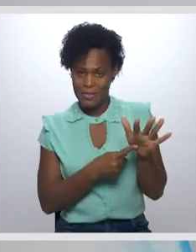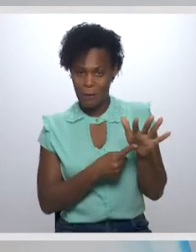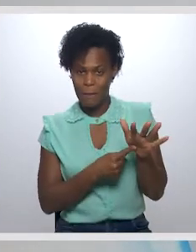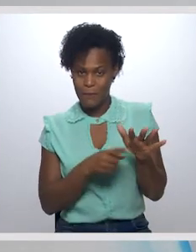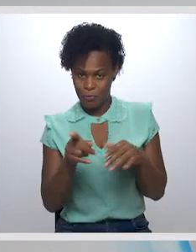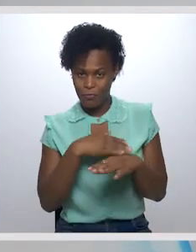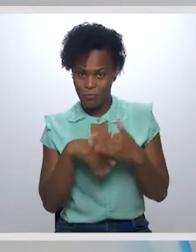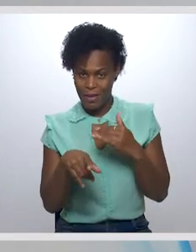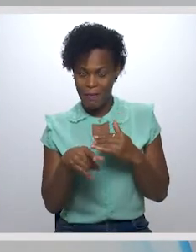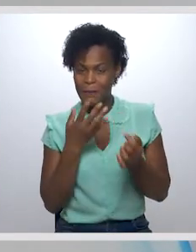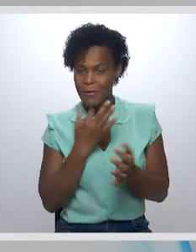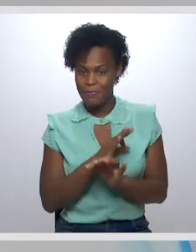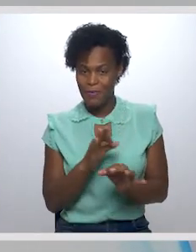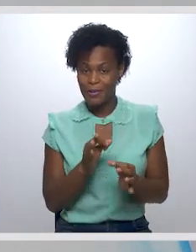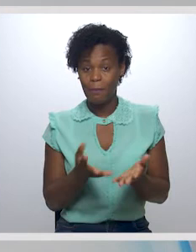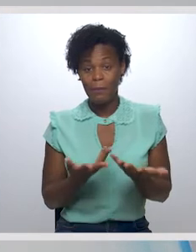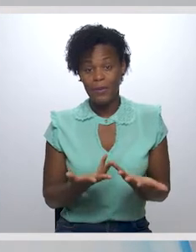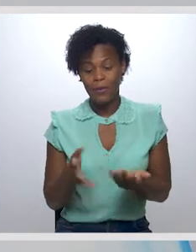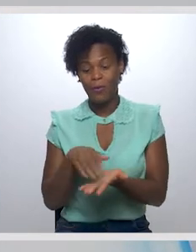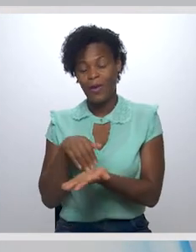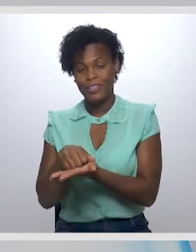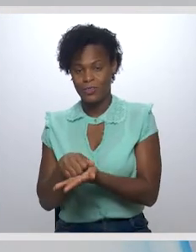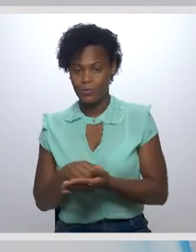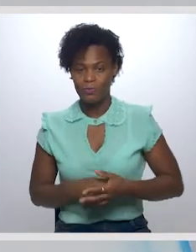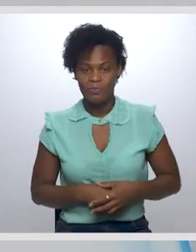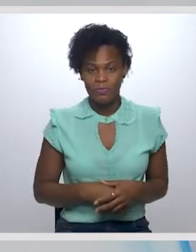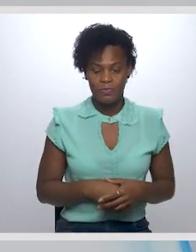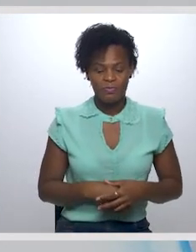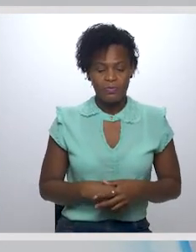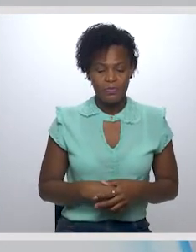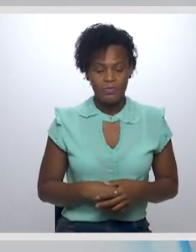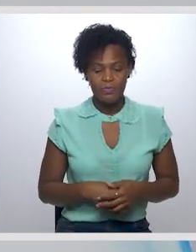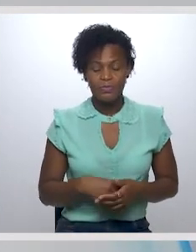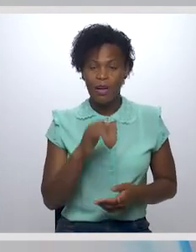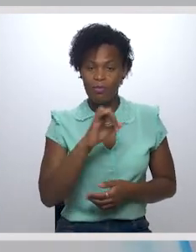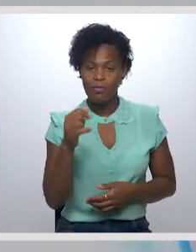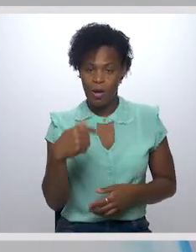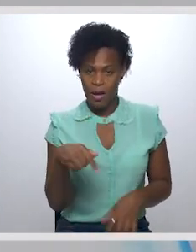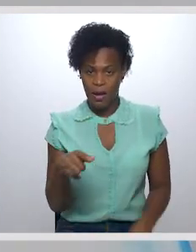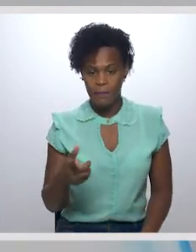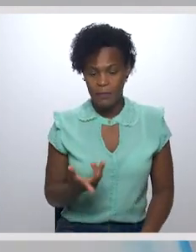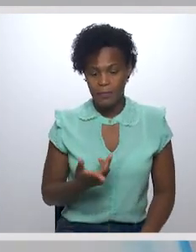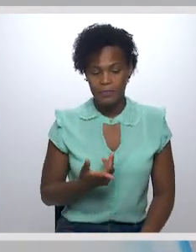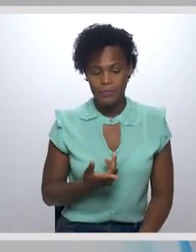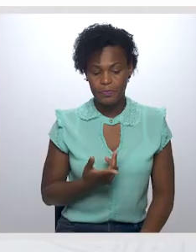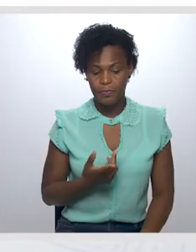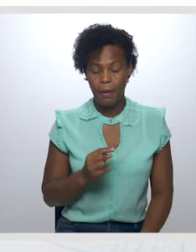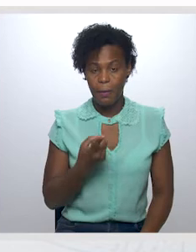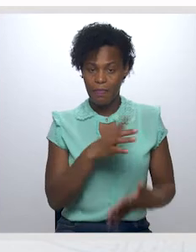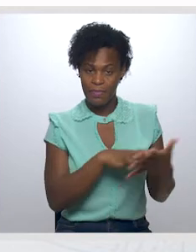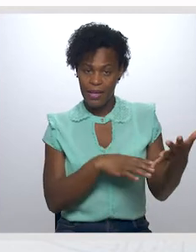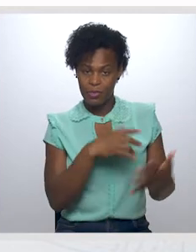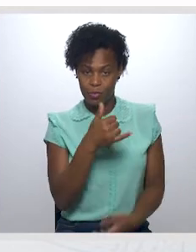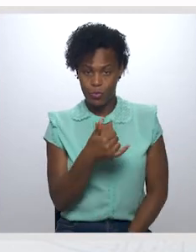l'exemple. Impeccable. On passe à la correction. Vous avez, pour